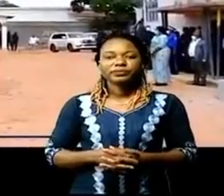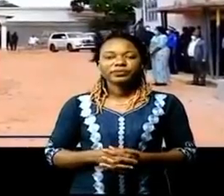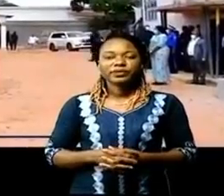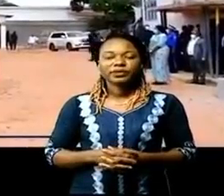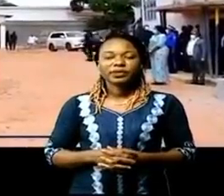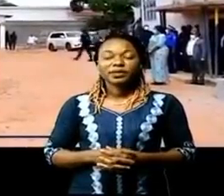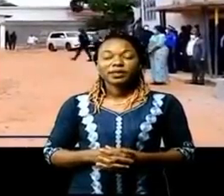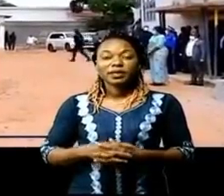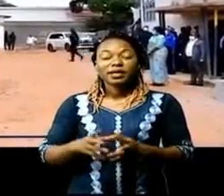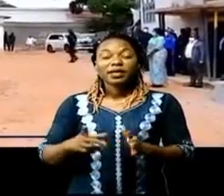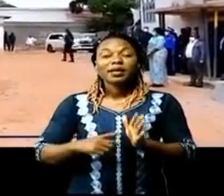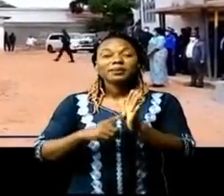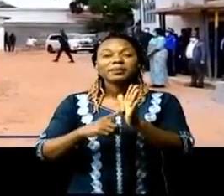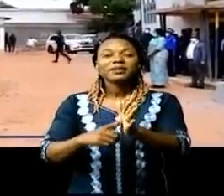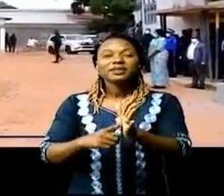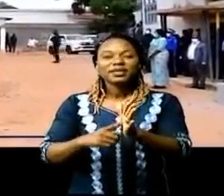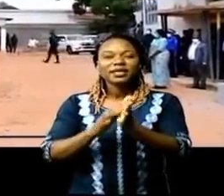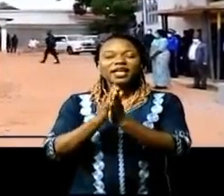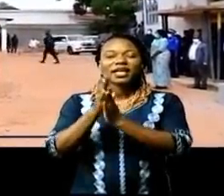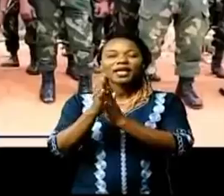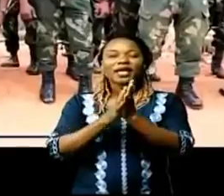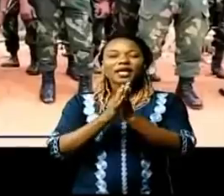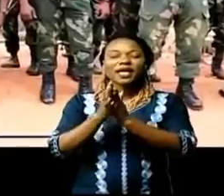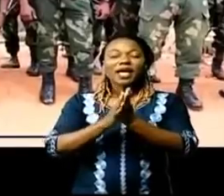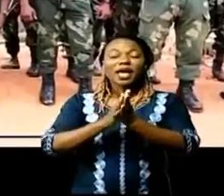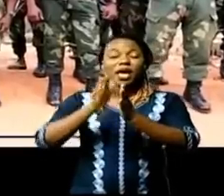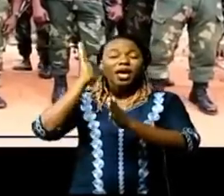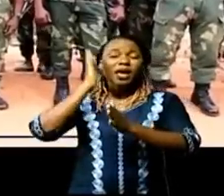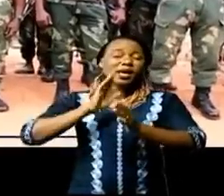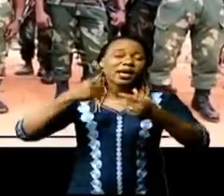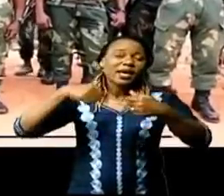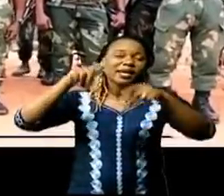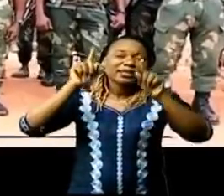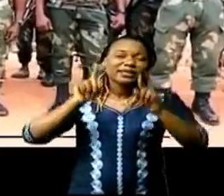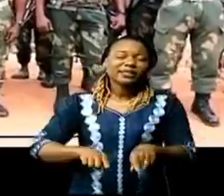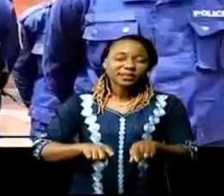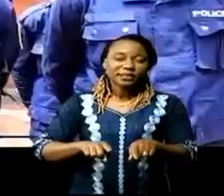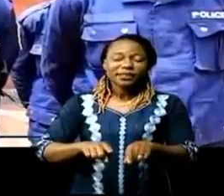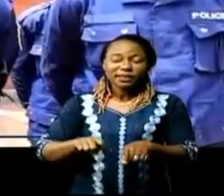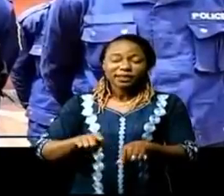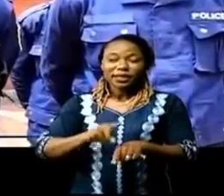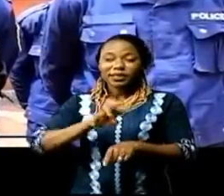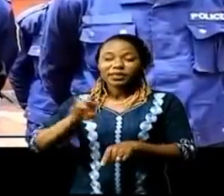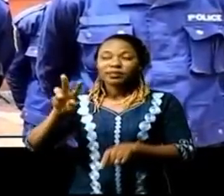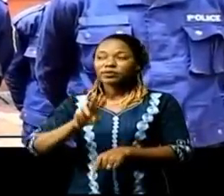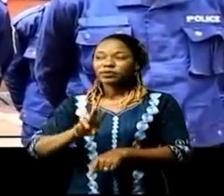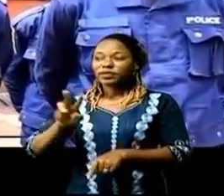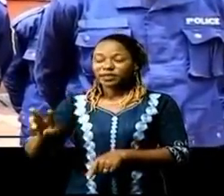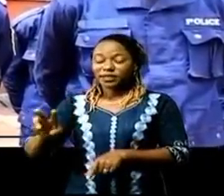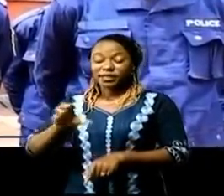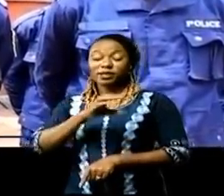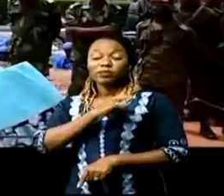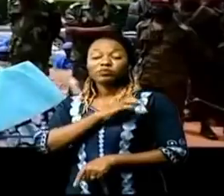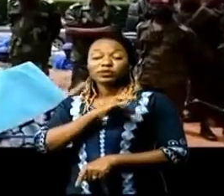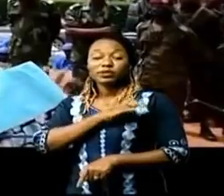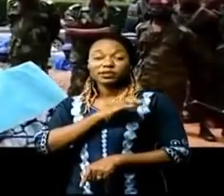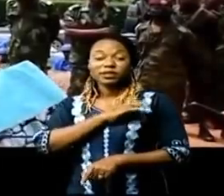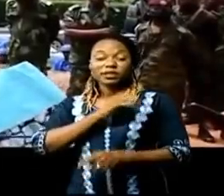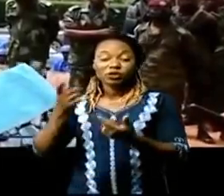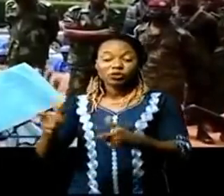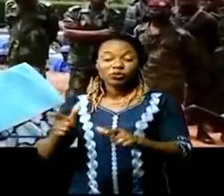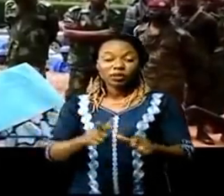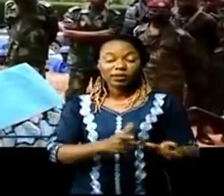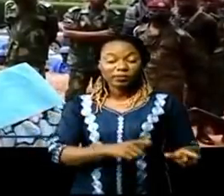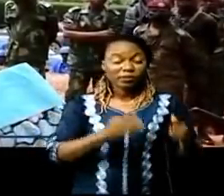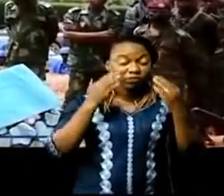Communier et présenter les vœux de nouvel an aux officiers et hommes des troupes des forces armées de la RDC et de la police nationale congolaise du Lualaba. C'est de cette